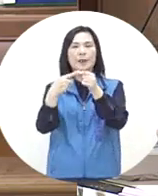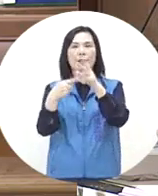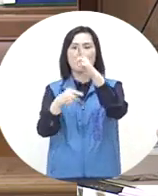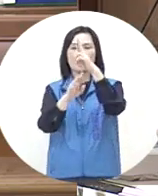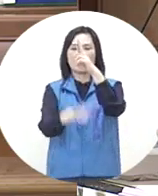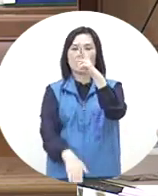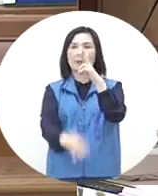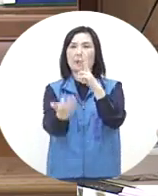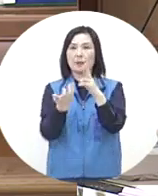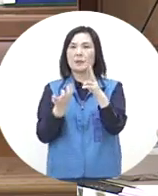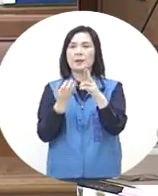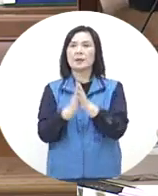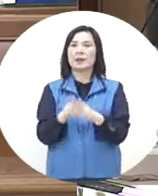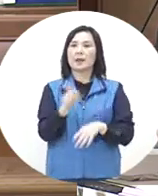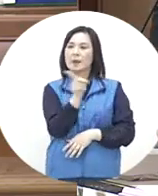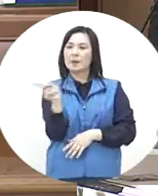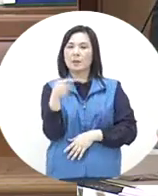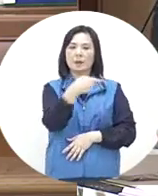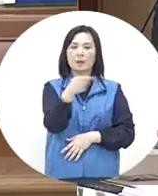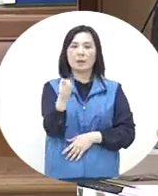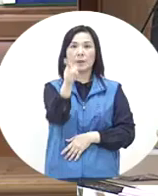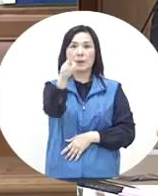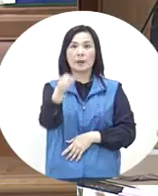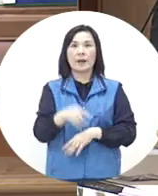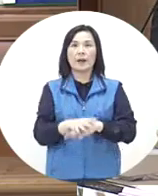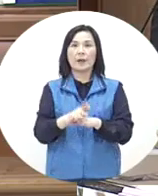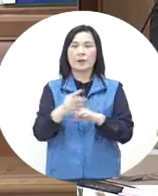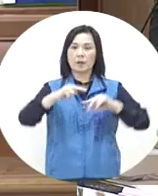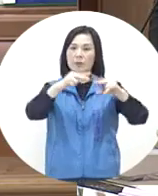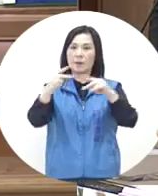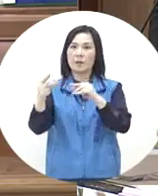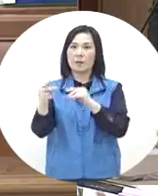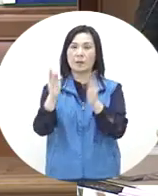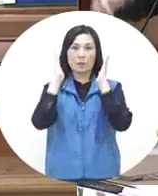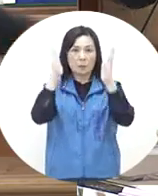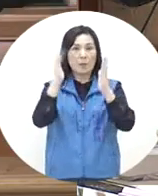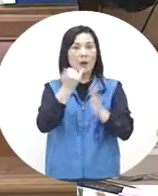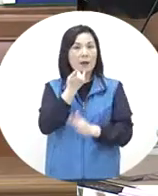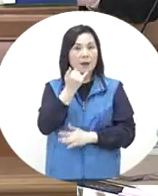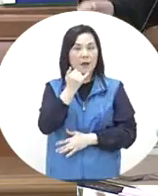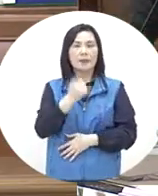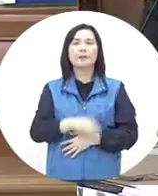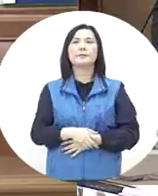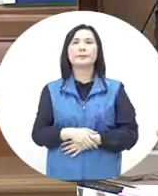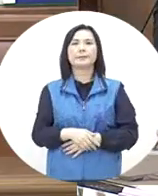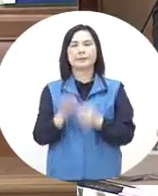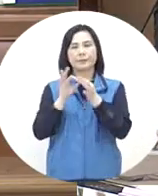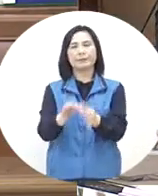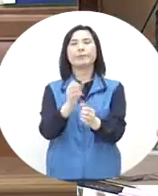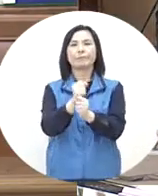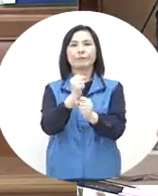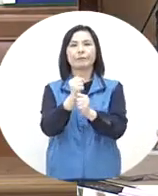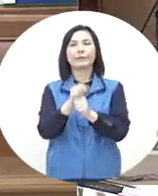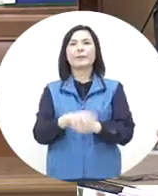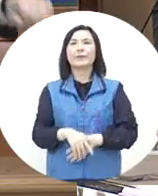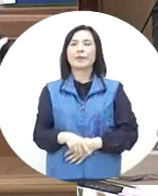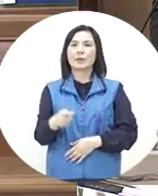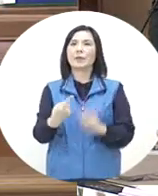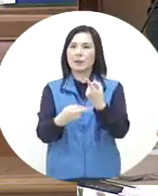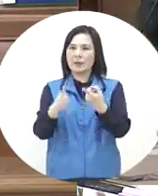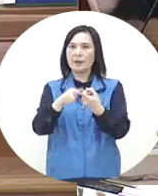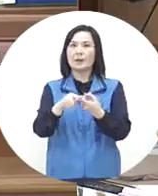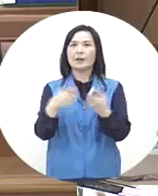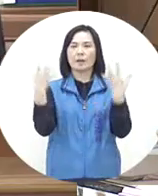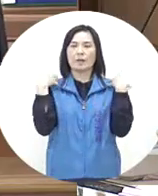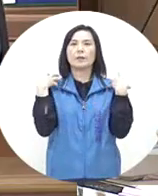统的混乱全部把它清整完毕，这样好不好，市长？ 我们会继续做了，好不好？ 好， 你讲了这些，只要我们能力所及的，该做的我们就会把它做，